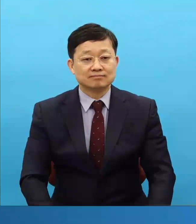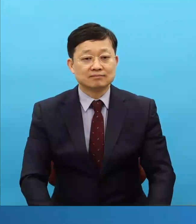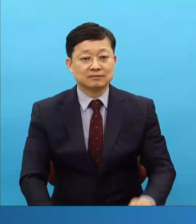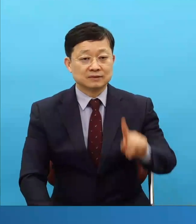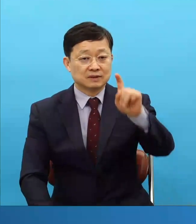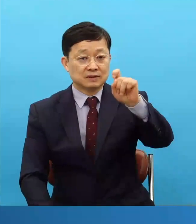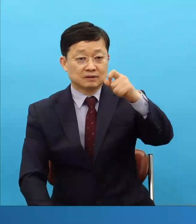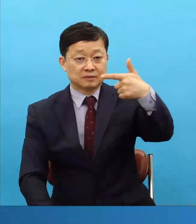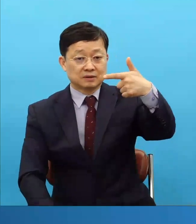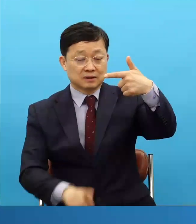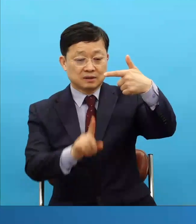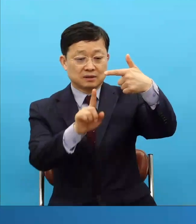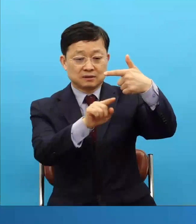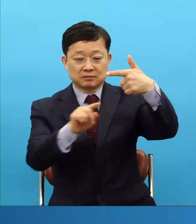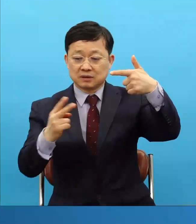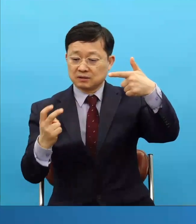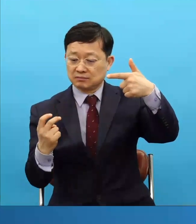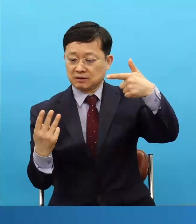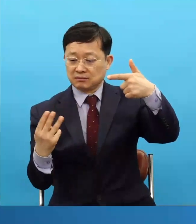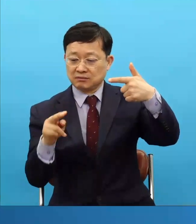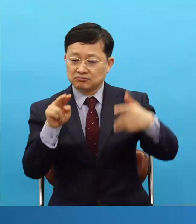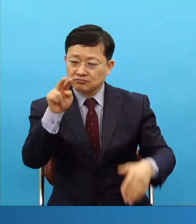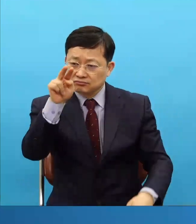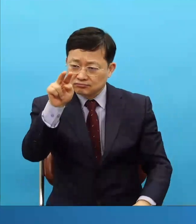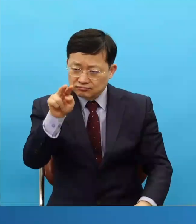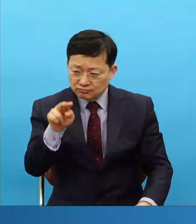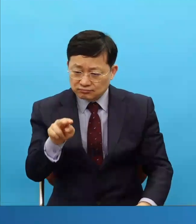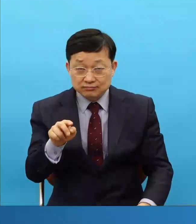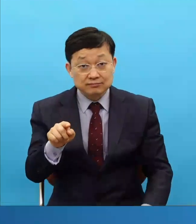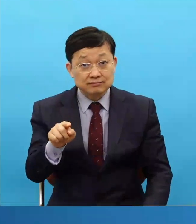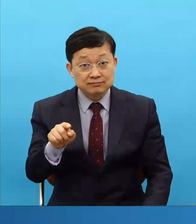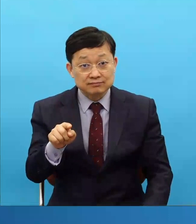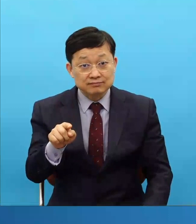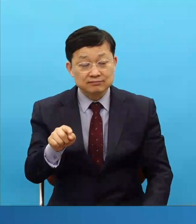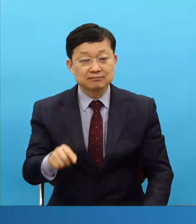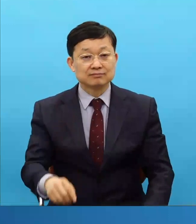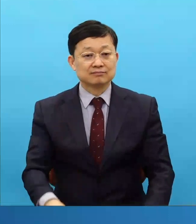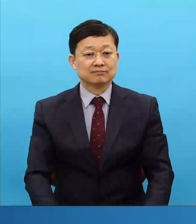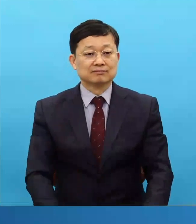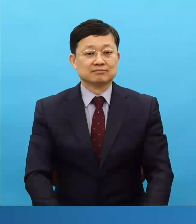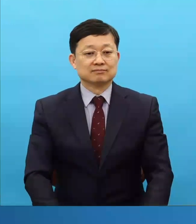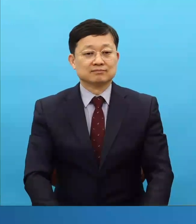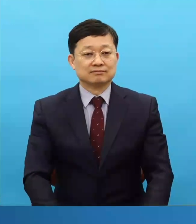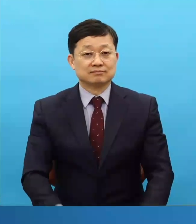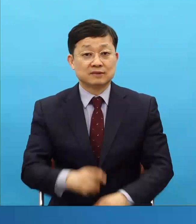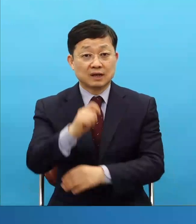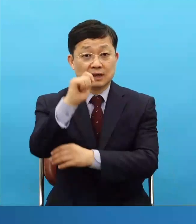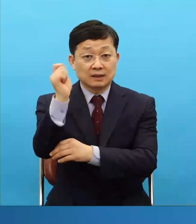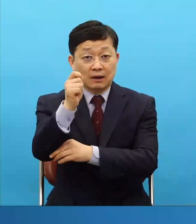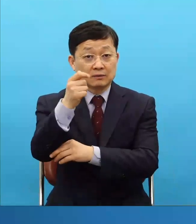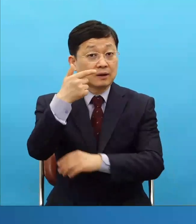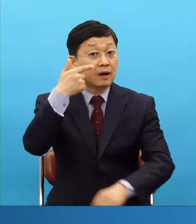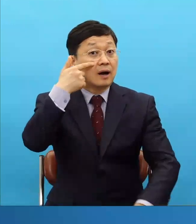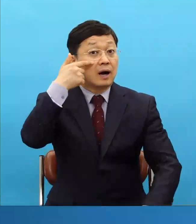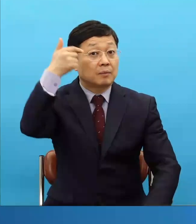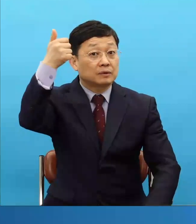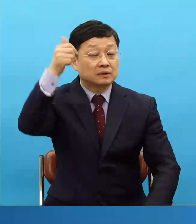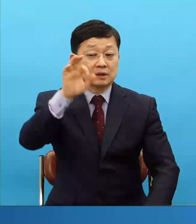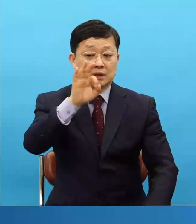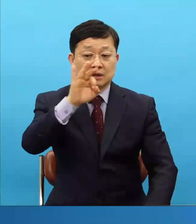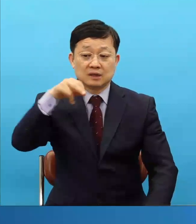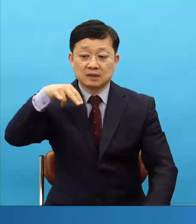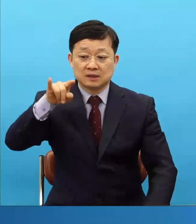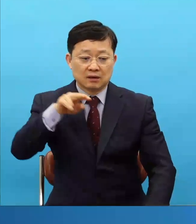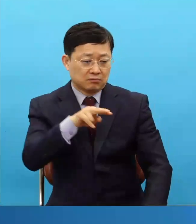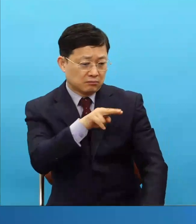기록돼 참고해야 되겠죠? That keep in mind all the way to verse 23. 지금 다윗의 아버지가 깨닫기만 했는데도 역사를.